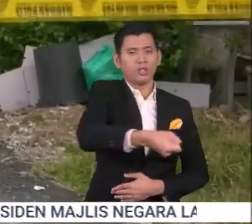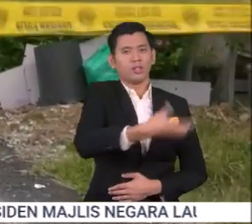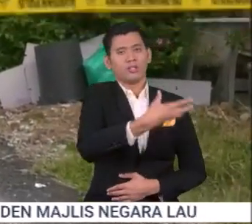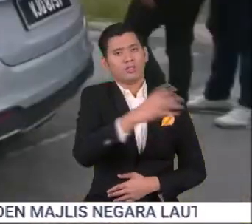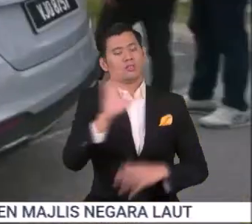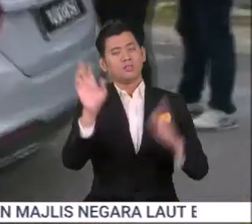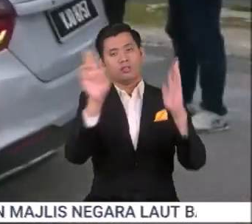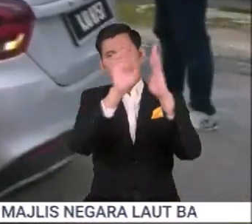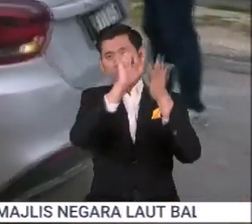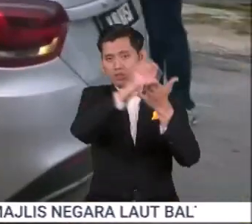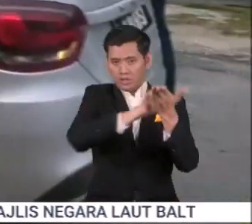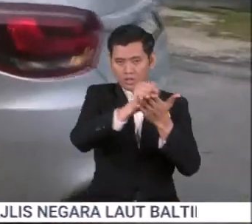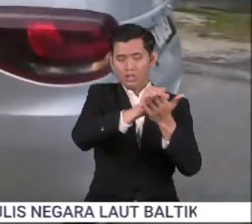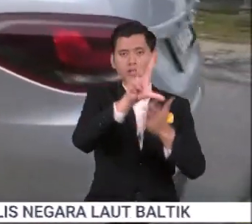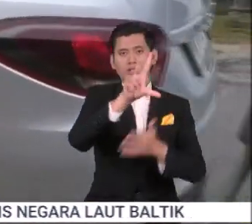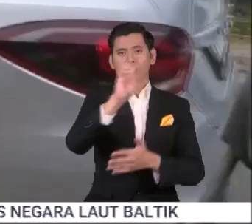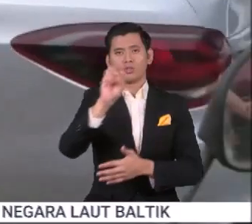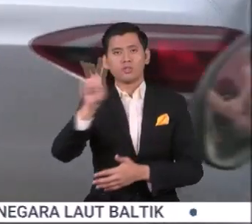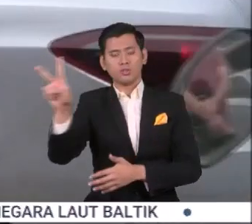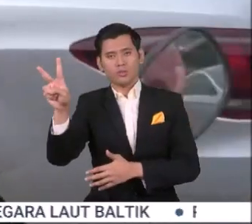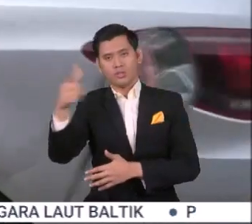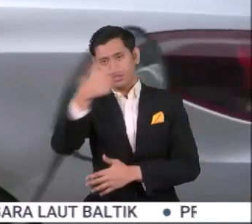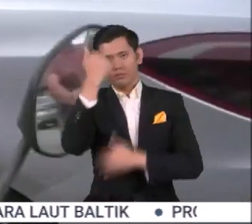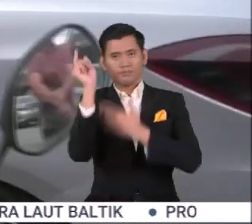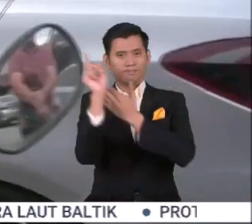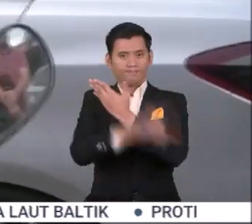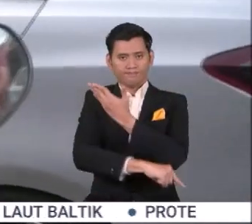seksyen 302 kanun